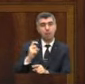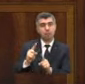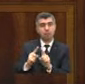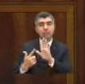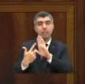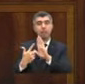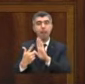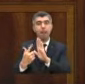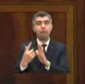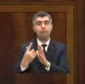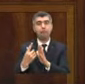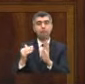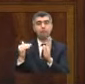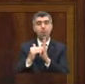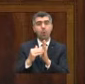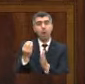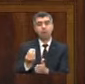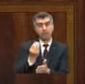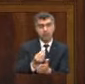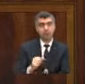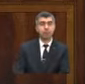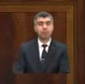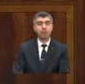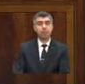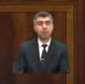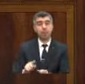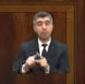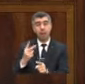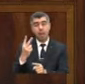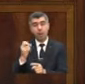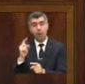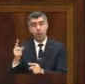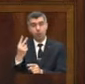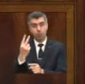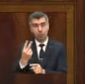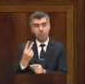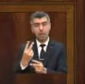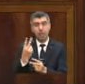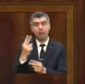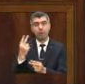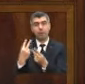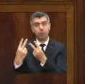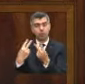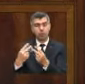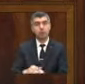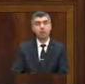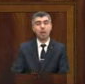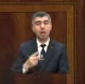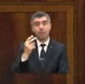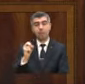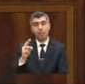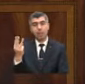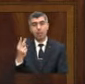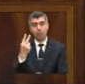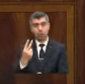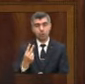طفل، تعميم التأمين الإجباري الأساسي على المرض 2021-2022، التعويضات العائلة 2023